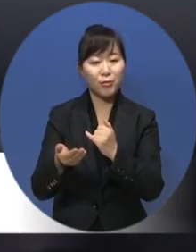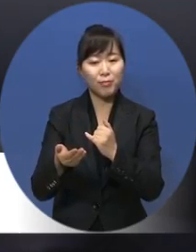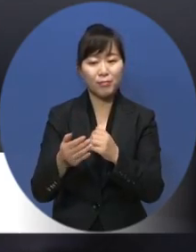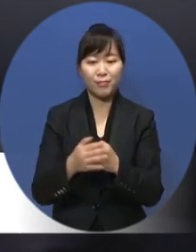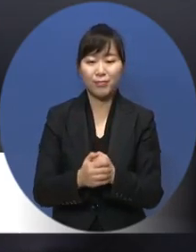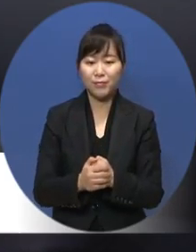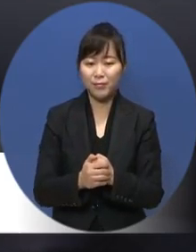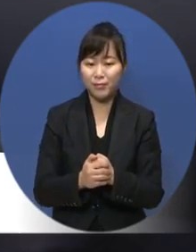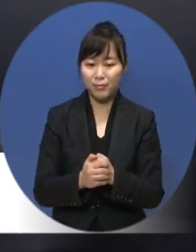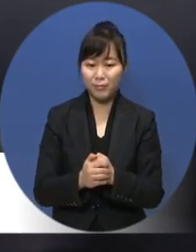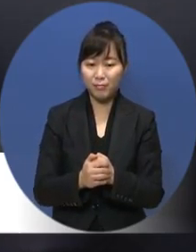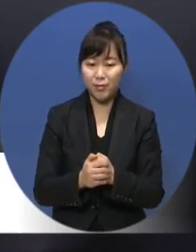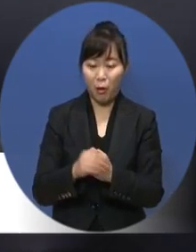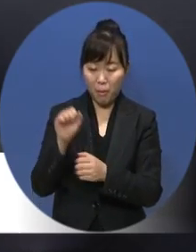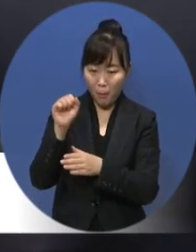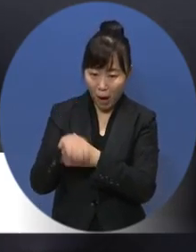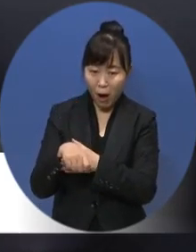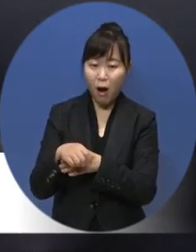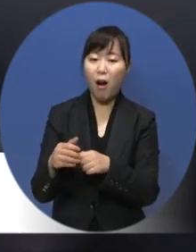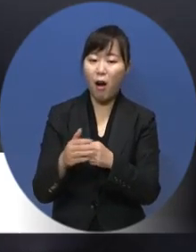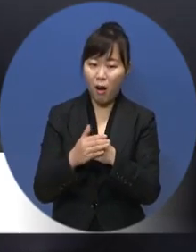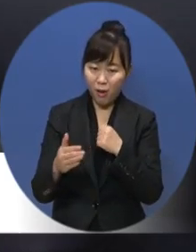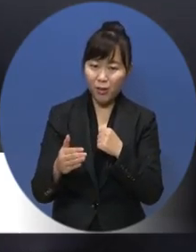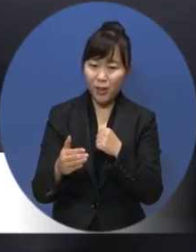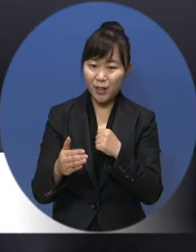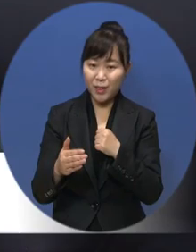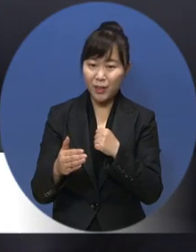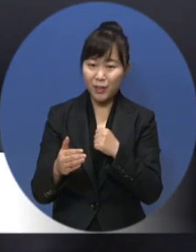인터뷰해주겠다고 해서